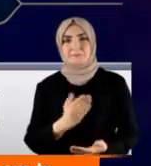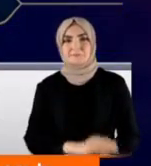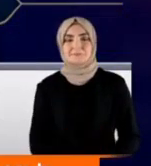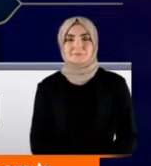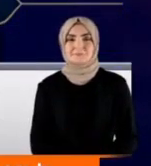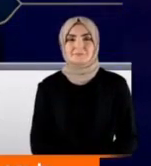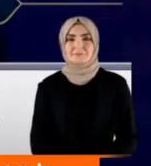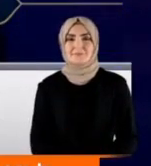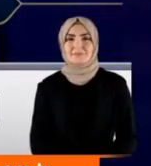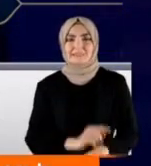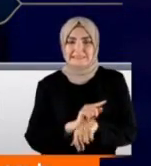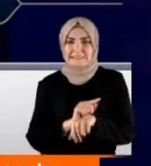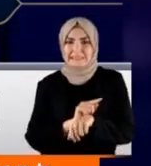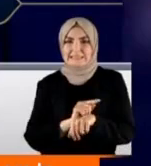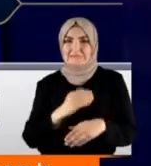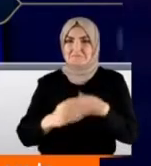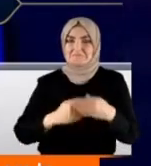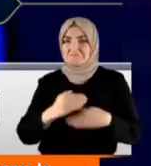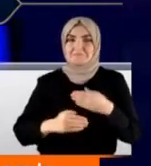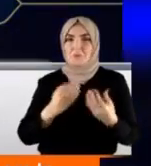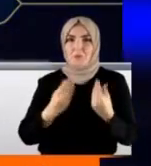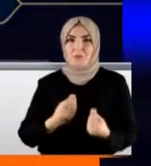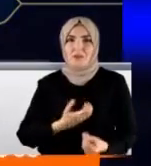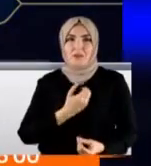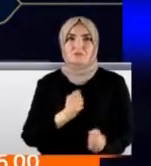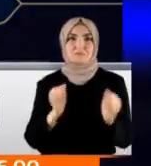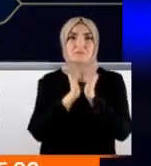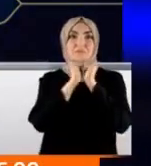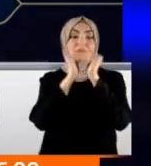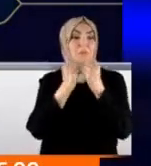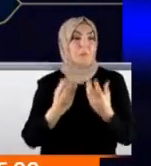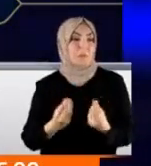karar. Saniyeler geçtikçe heyecan daha da katlandı.